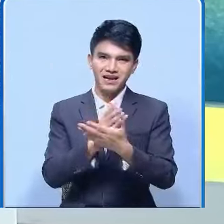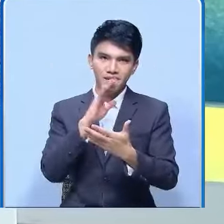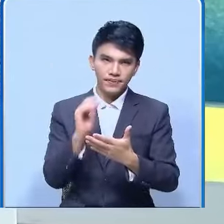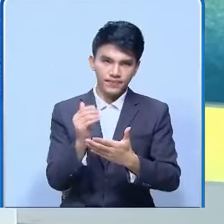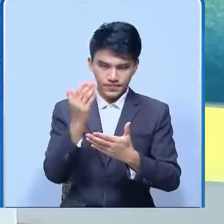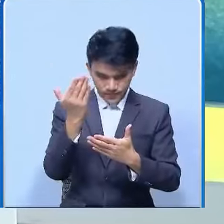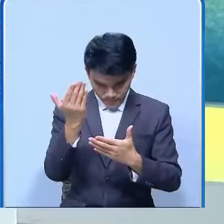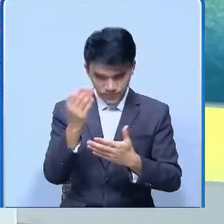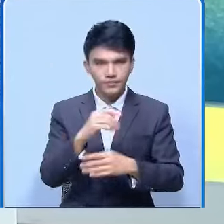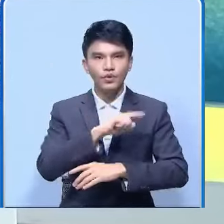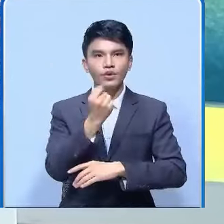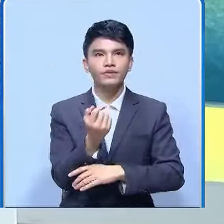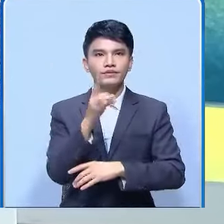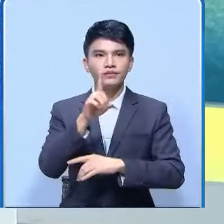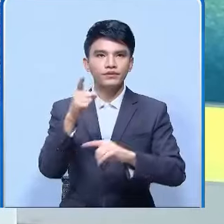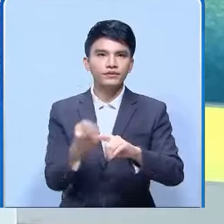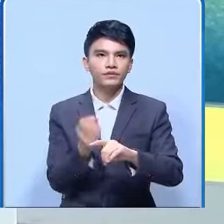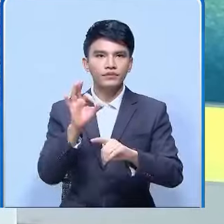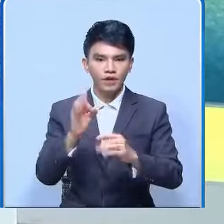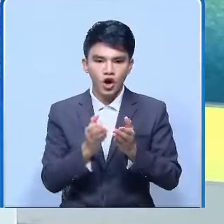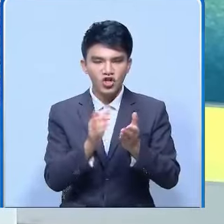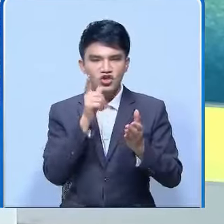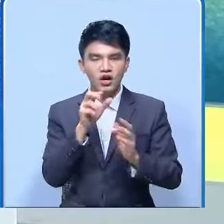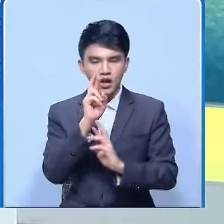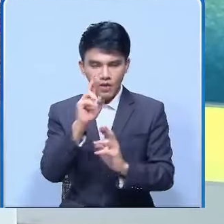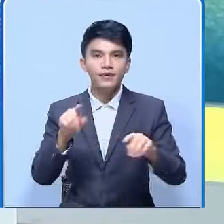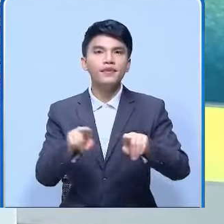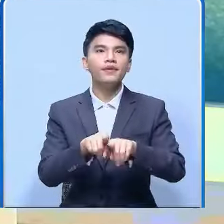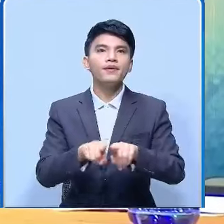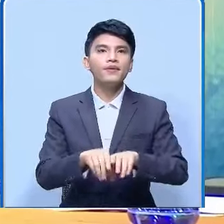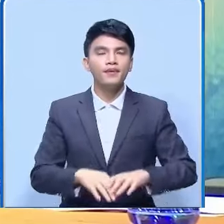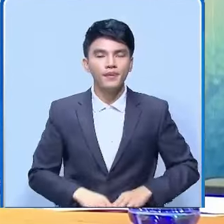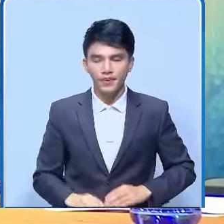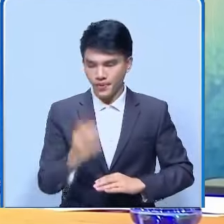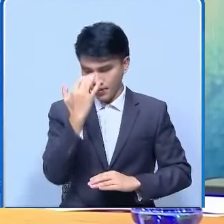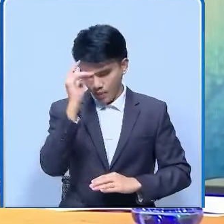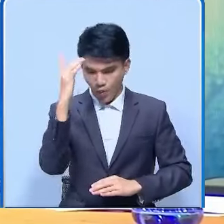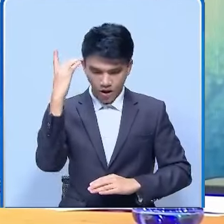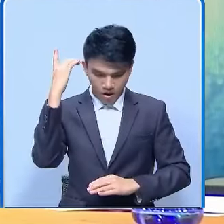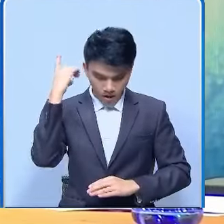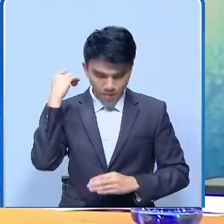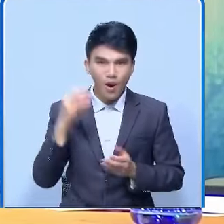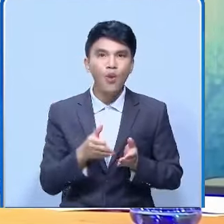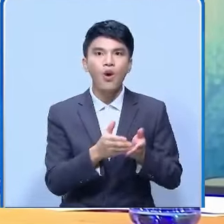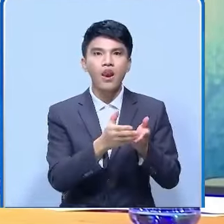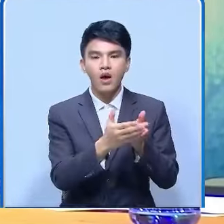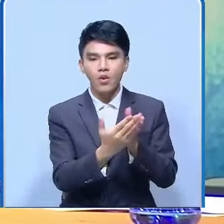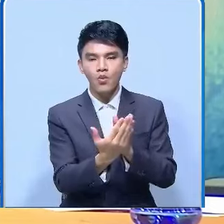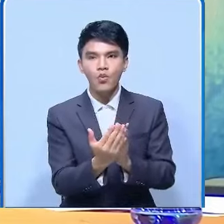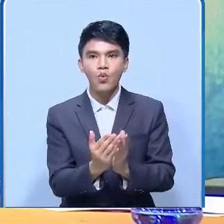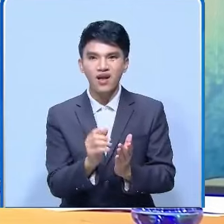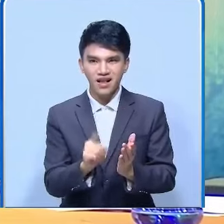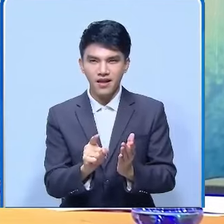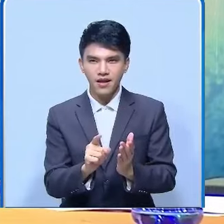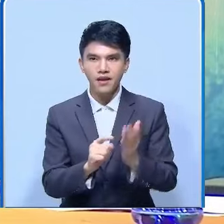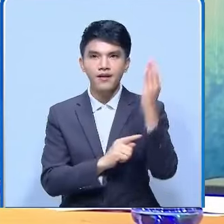วันนี้18กันยายนเรือใหญ่เองก็ต้องระวังเหมือนกันนะคะเพราะว่าเมื่อวานนี้เกิดอุบัติเหตุเรือล่มค่ะในพื้นที่จังหวั